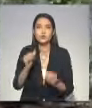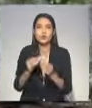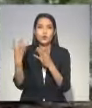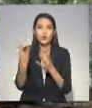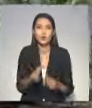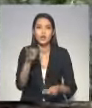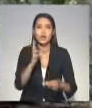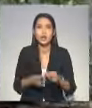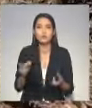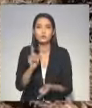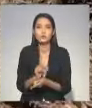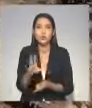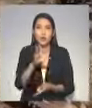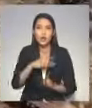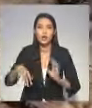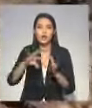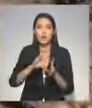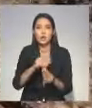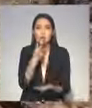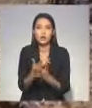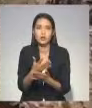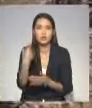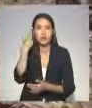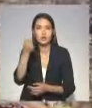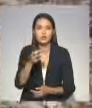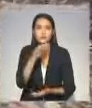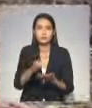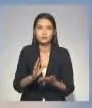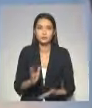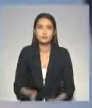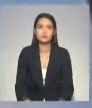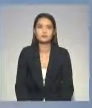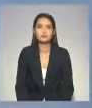жұмысты 10 күн ішінде аяқтауы тиіс. Тергеу нәтижелері туралы қосымша хабарланатын болады.